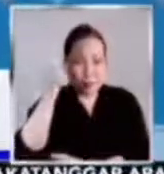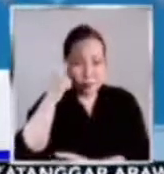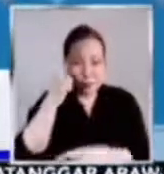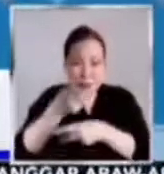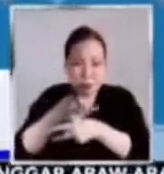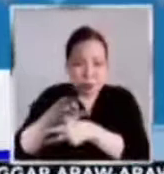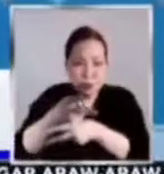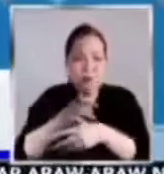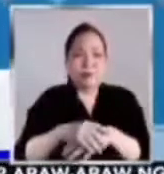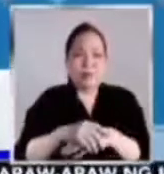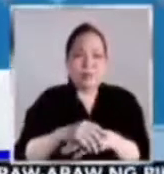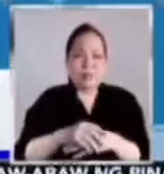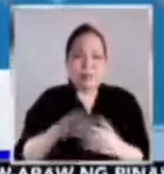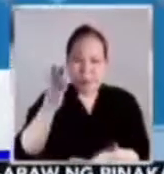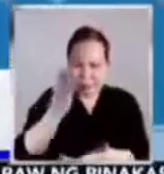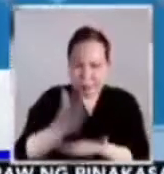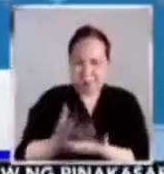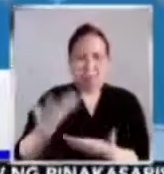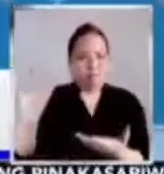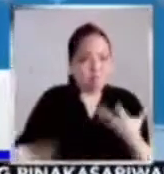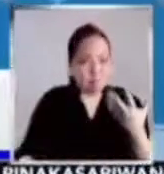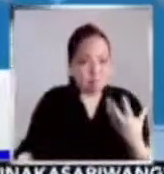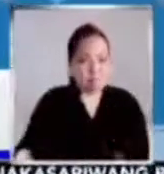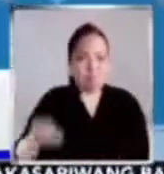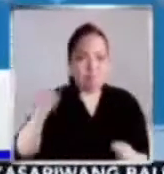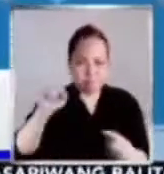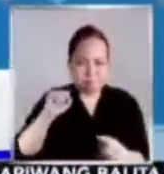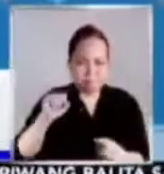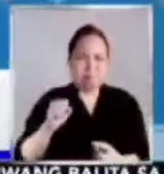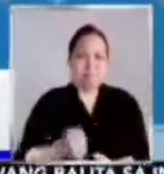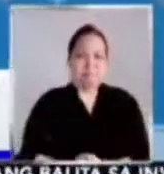ang korupsyon at labanan ang